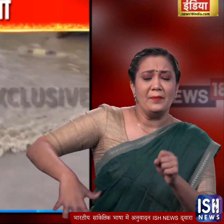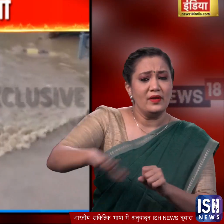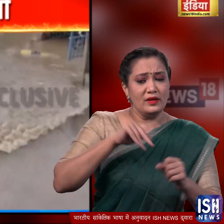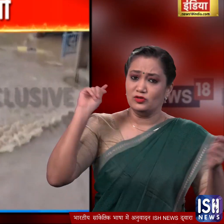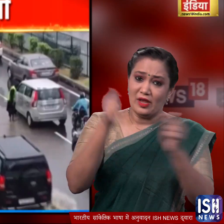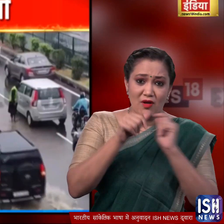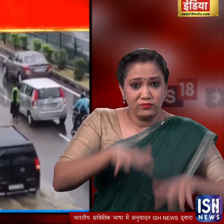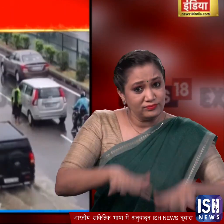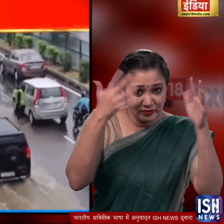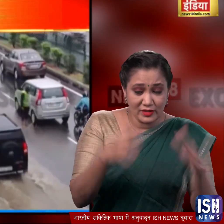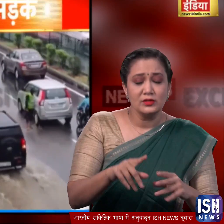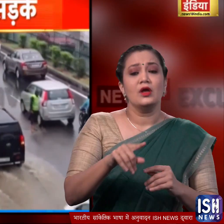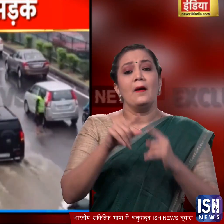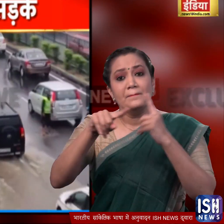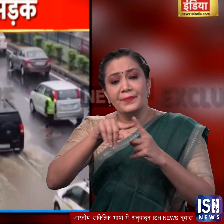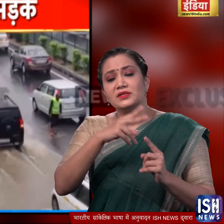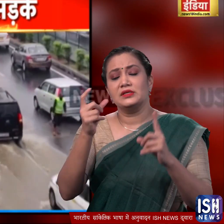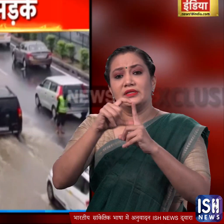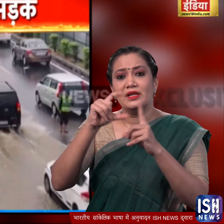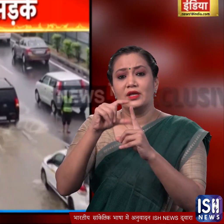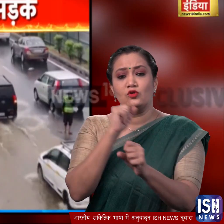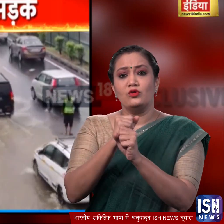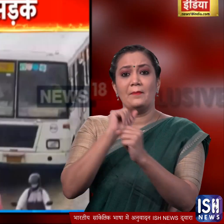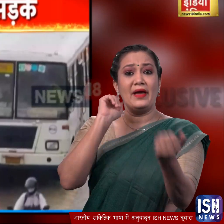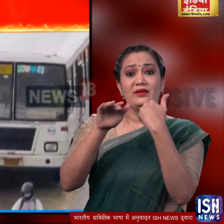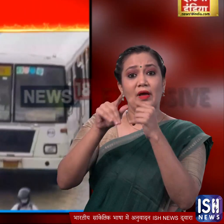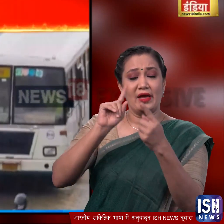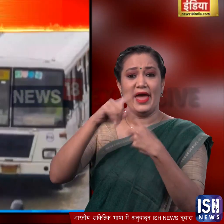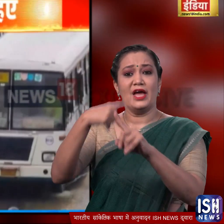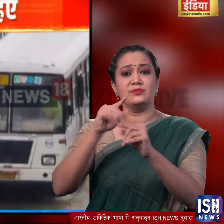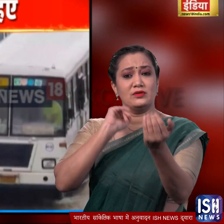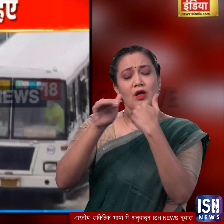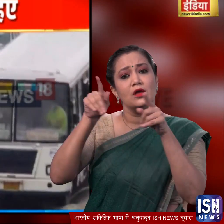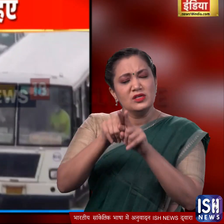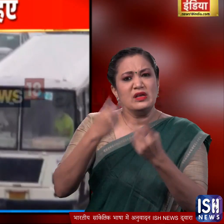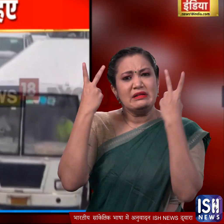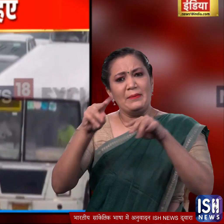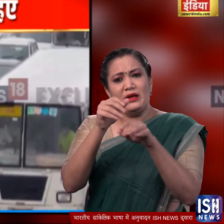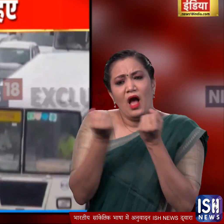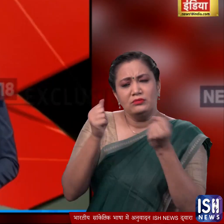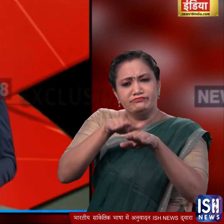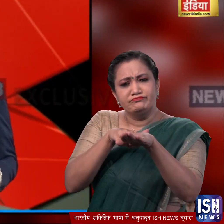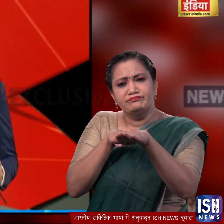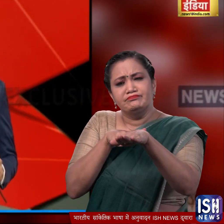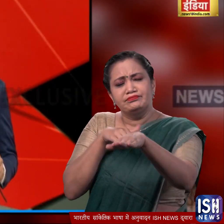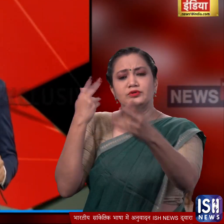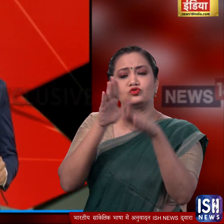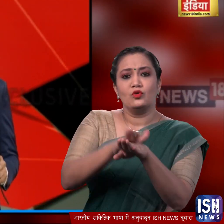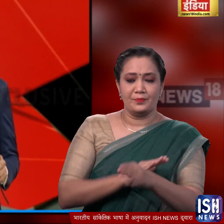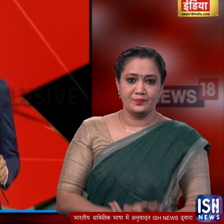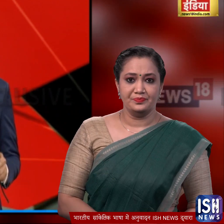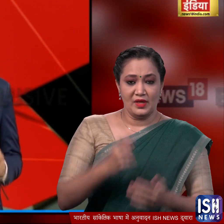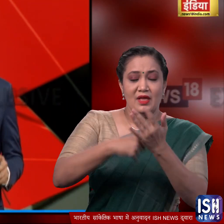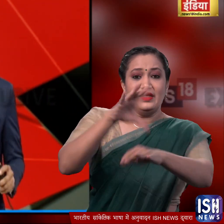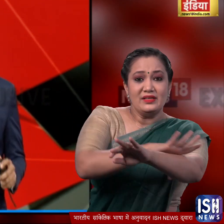जलमग्न किया ही, साथ ही इसका असर दिल्ली गुरुग्राम एक्सप्रेसवे पर भी दिखा, जहां सैकड़ों गाड़ियां रेंगती नजर आईं। राजस्थान के कोटा